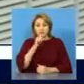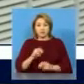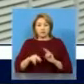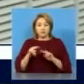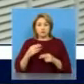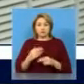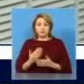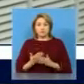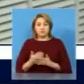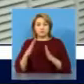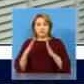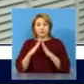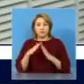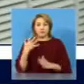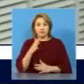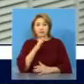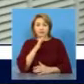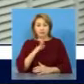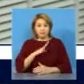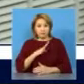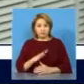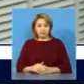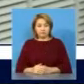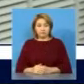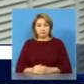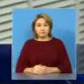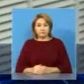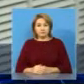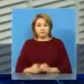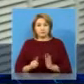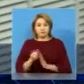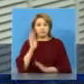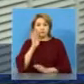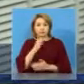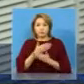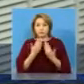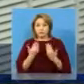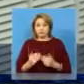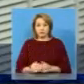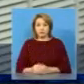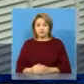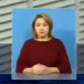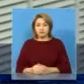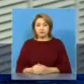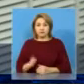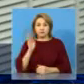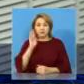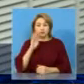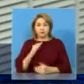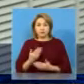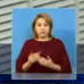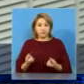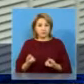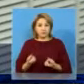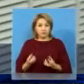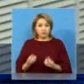уже 5 жылға кетті. Бірақ сол мезеттен бастап әлі су берілген жоқ. Су мәселесі бізге,